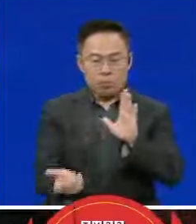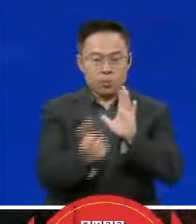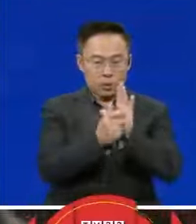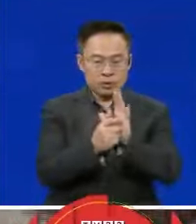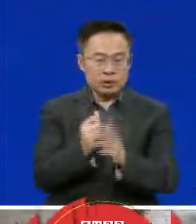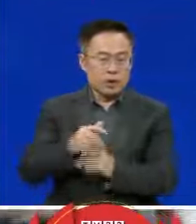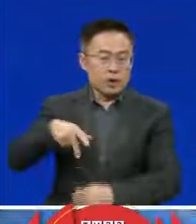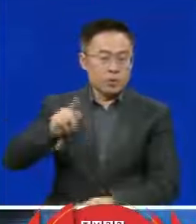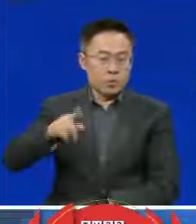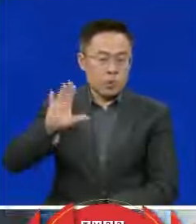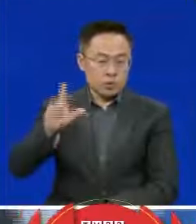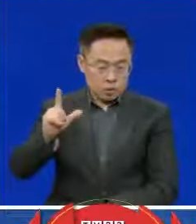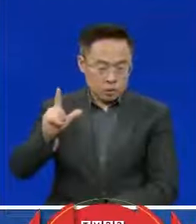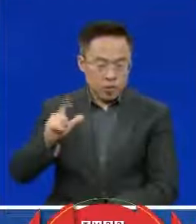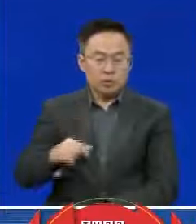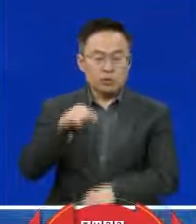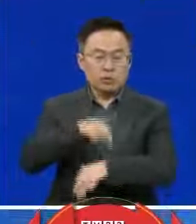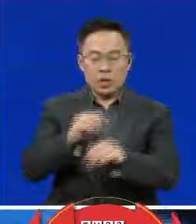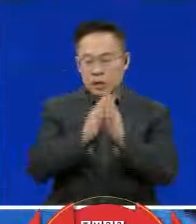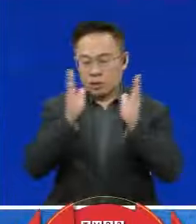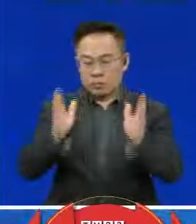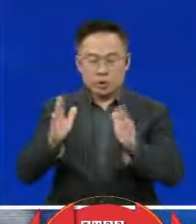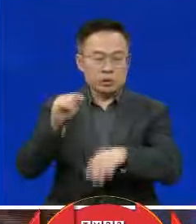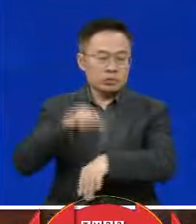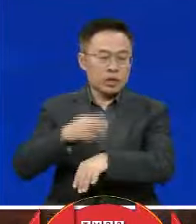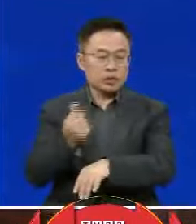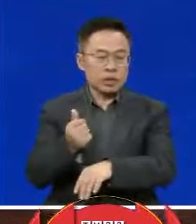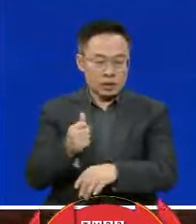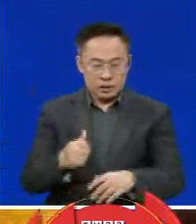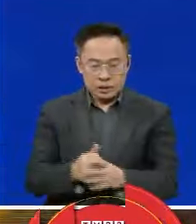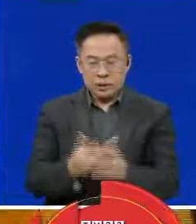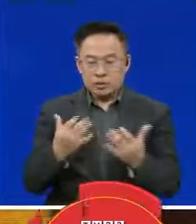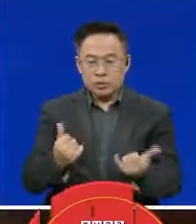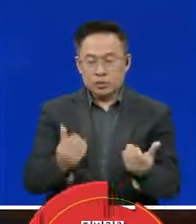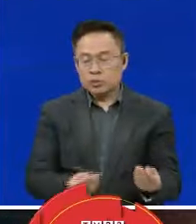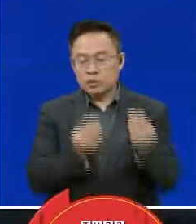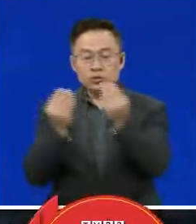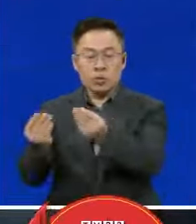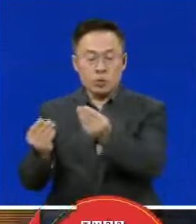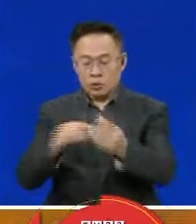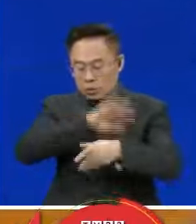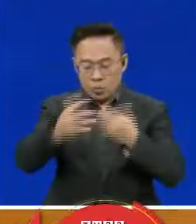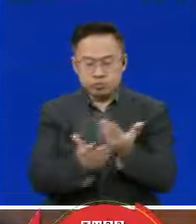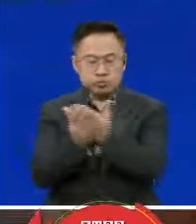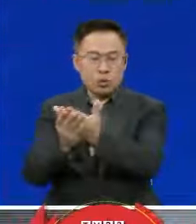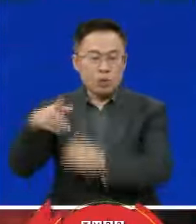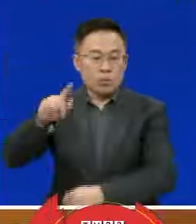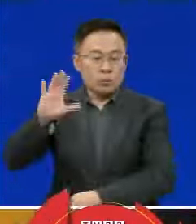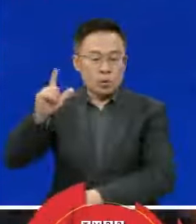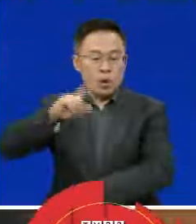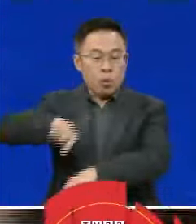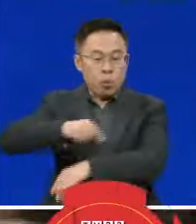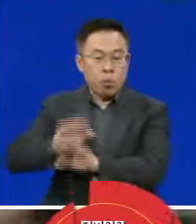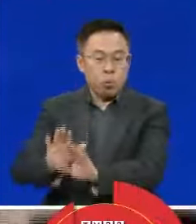ช.ว่ามันต้องดำเนินการให้เสร็จภายในเวลาเท่าไหร่เพราะฉะนั้นเรื่องนี้ต่อให้รวบไปที่ปปช.ก็ดูเหมือนว่าน่าจะไม่ช้าหรือมันอาจ